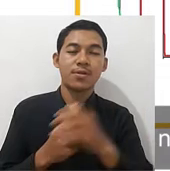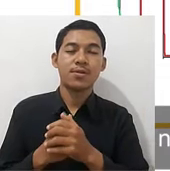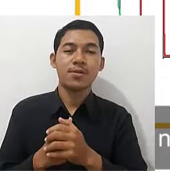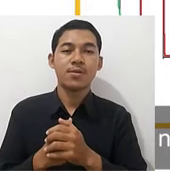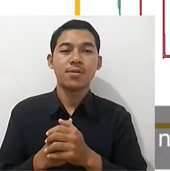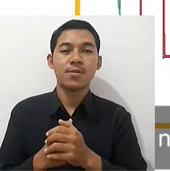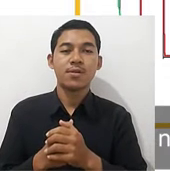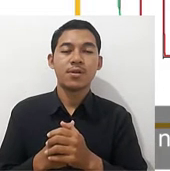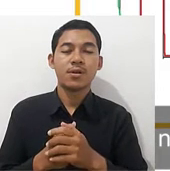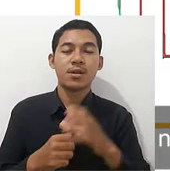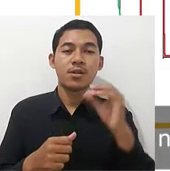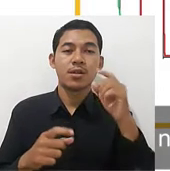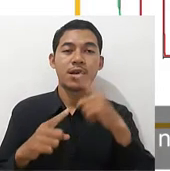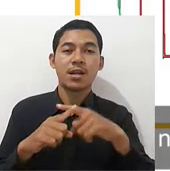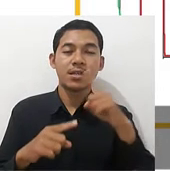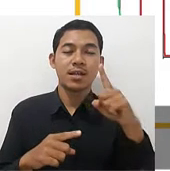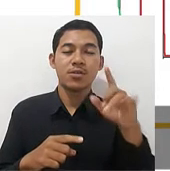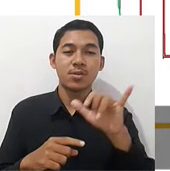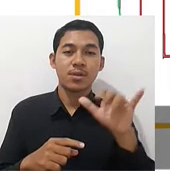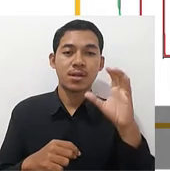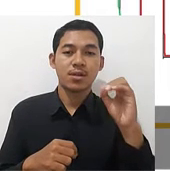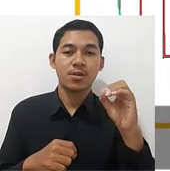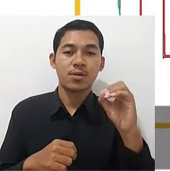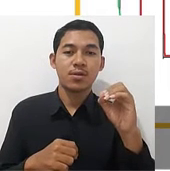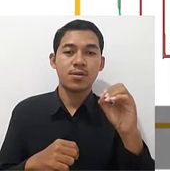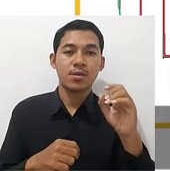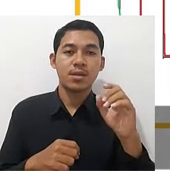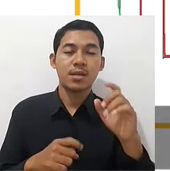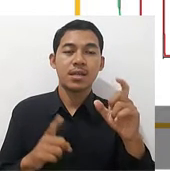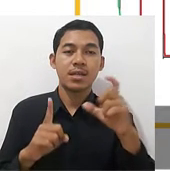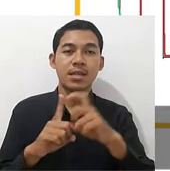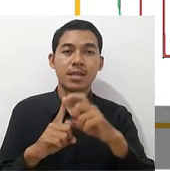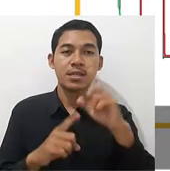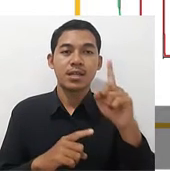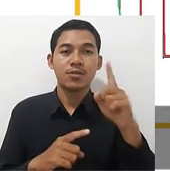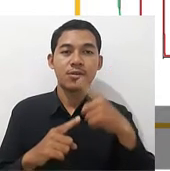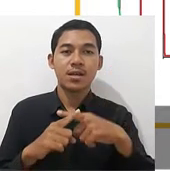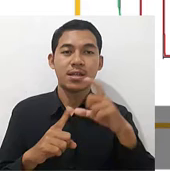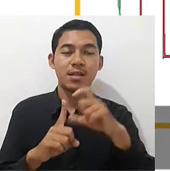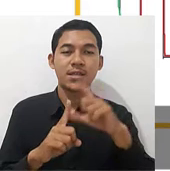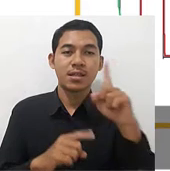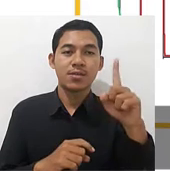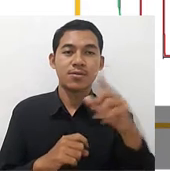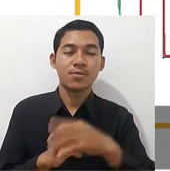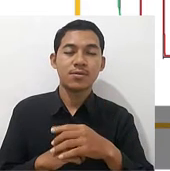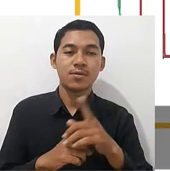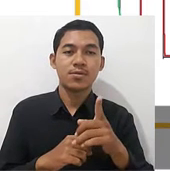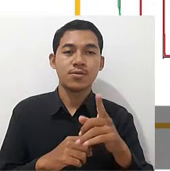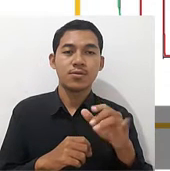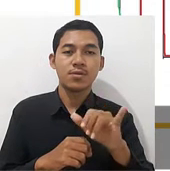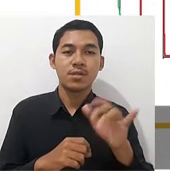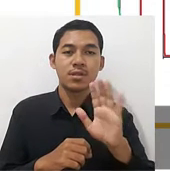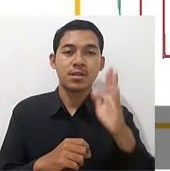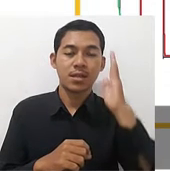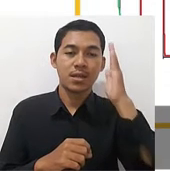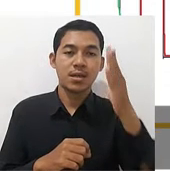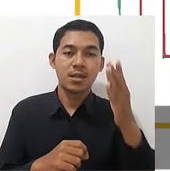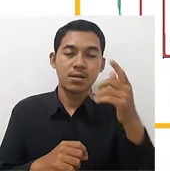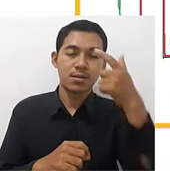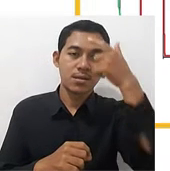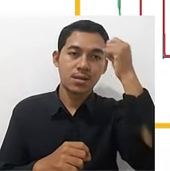kan nol kali satu aja hasilnya ada nol gitu tuh. Apalagi tambahin D1 misalkan itu tuh. Ya pasti kan udah nggak bakal ngaruh